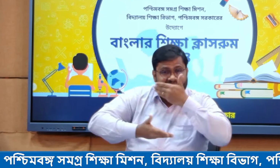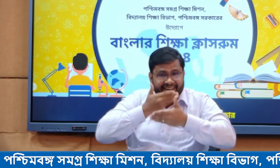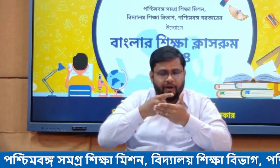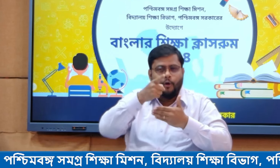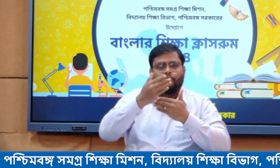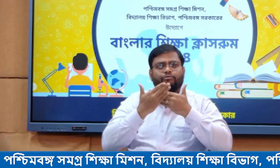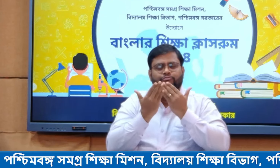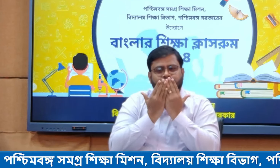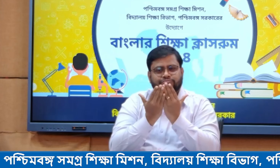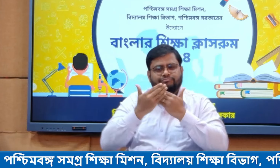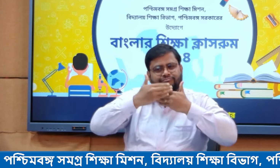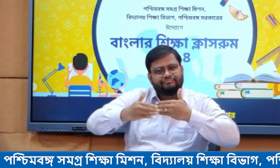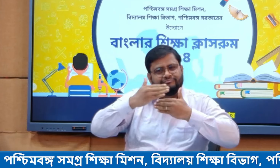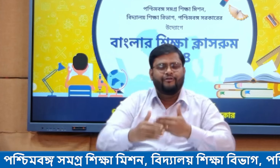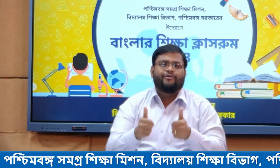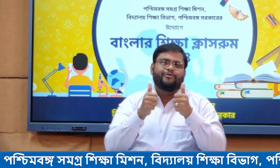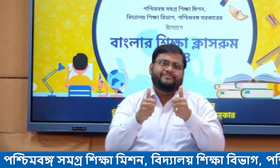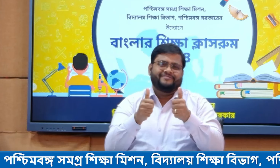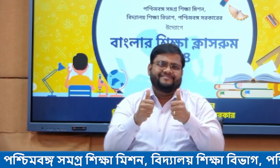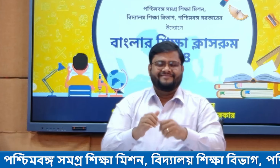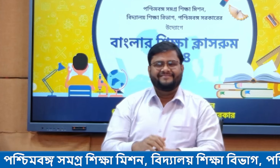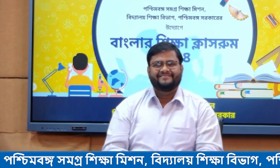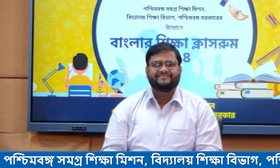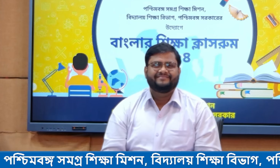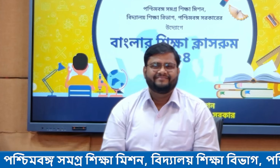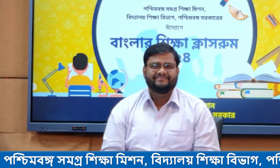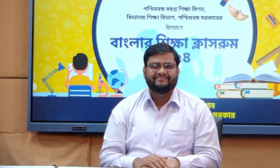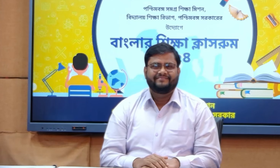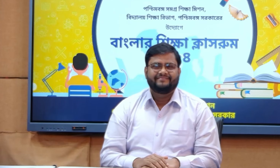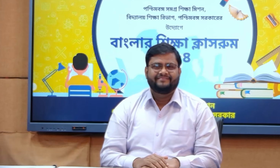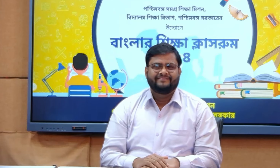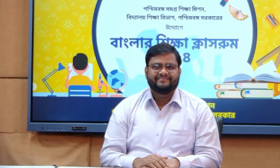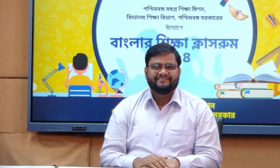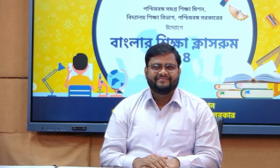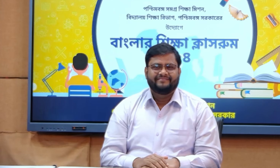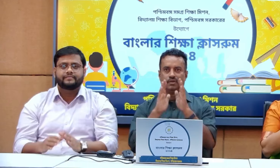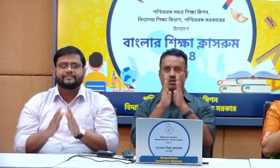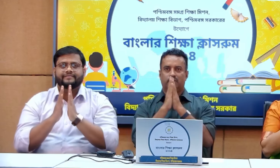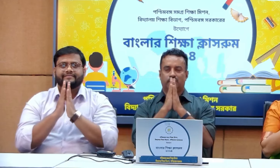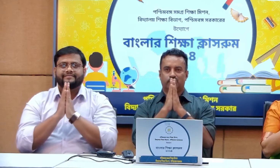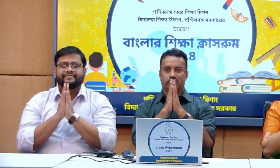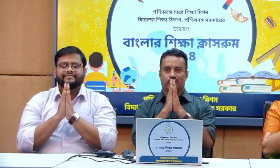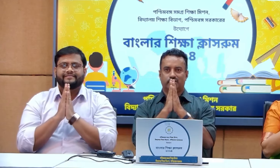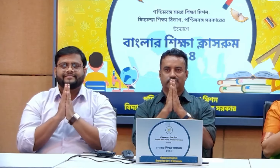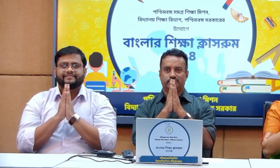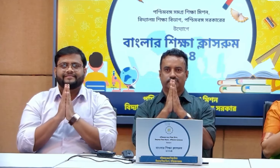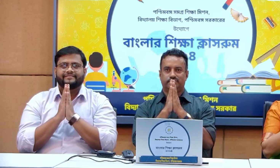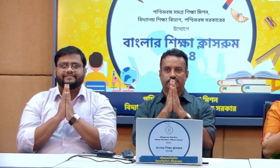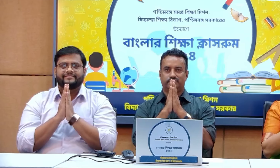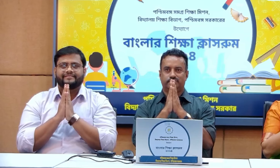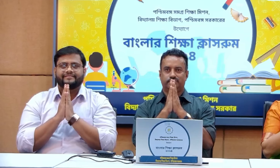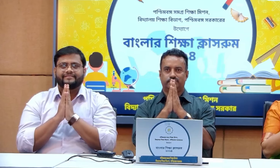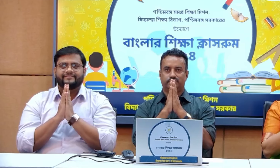হওয়াটা খুব দরকার শিক্ষক তোমাদের পড়িয়েছেন তোমরা বাড়িতে ভালো করে এটা পড়বে আর অভ্যাস করবে নমস্কার